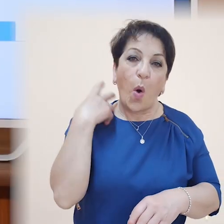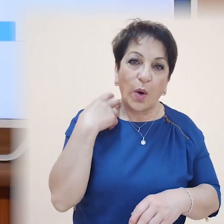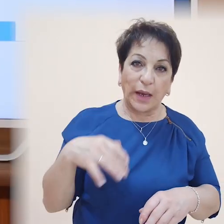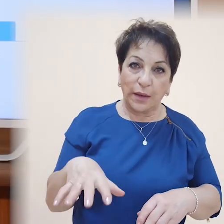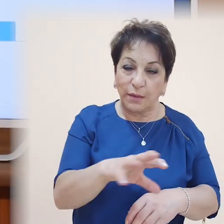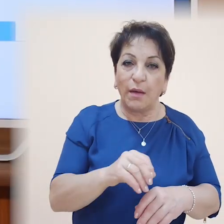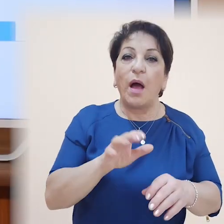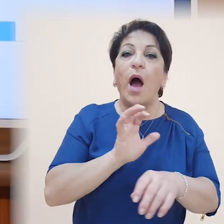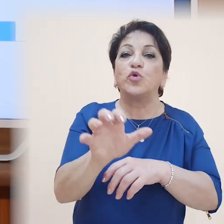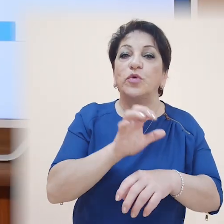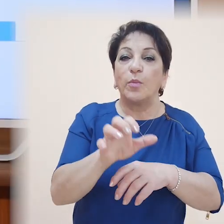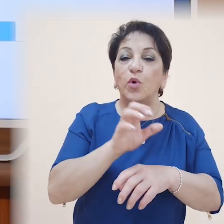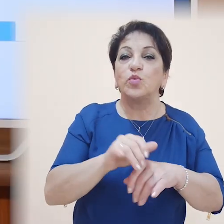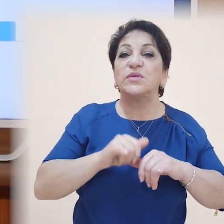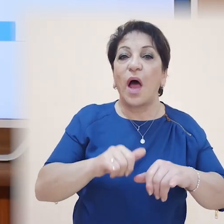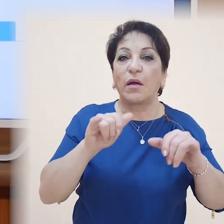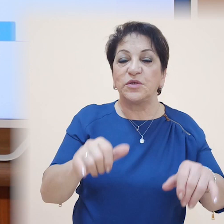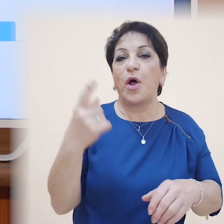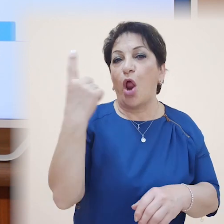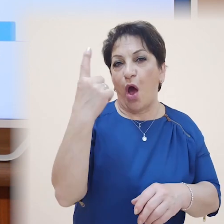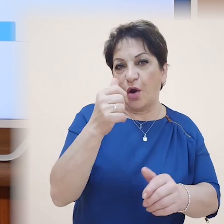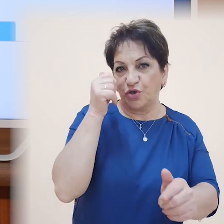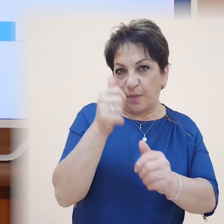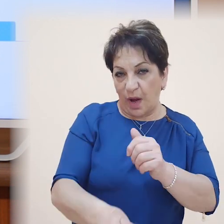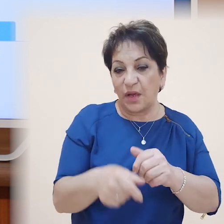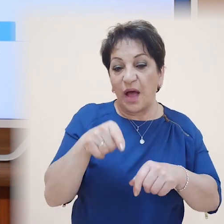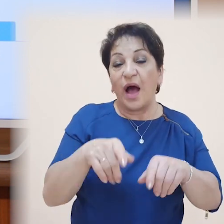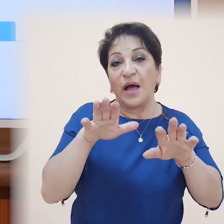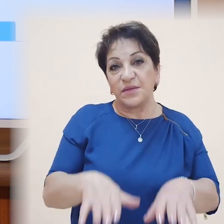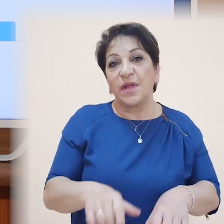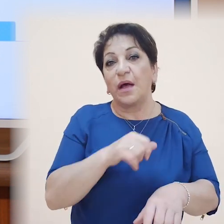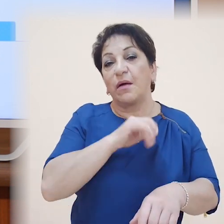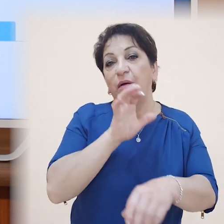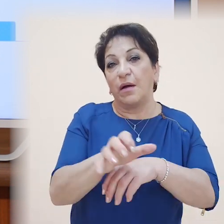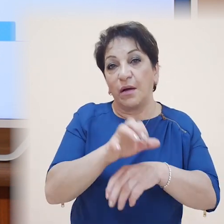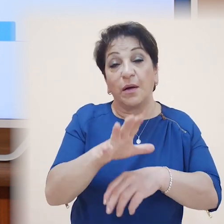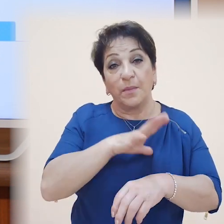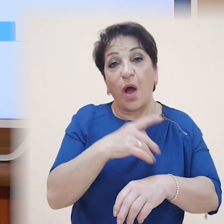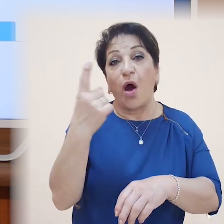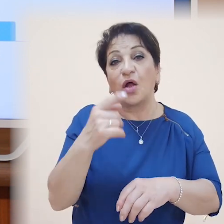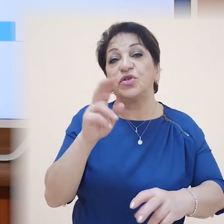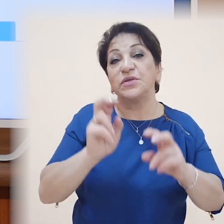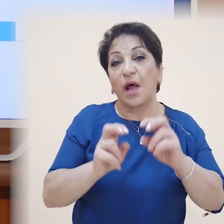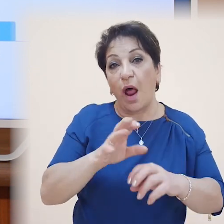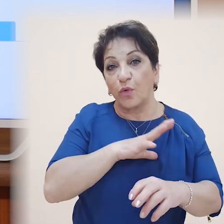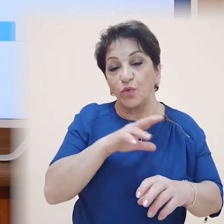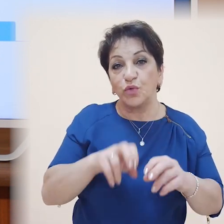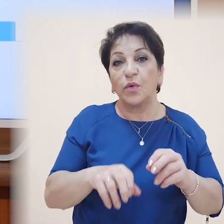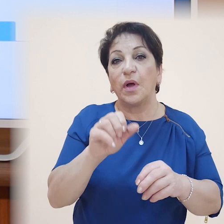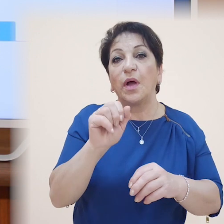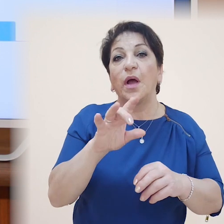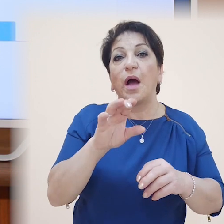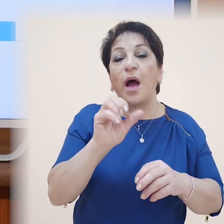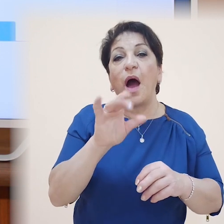է արդյունաբերության զարգացման առաջամարդիկը։ Այստեղ է ստեղցվել առաջին արդյունաբերական ձերնարկությունը խոսքը գնում է